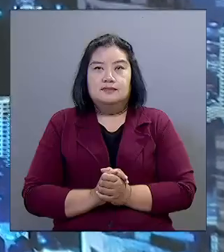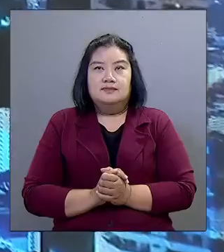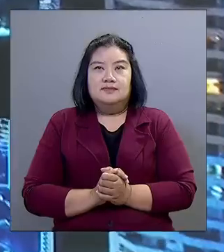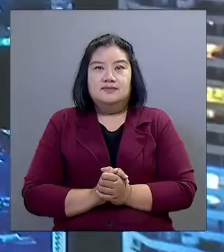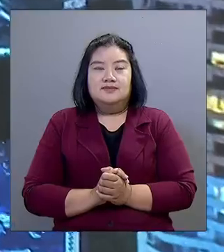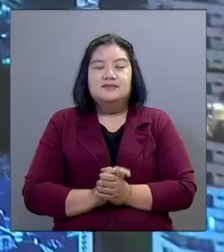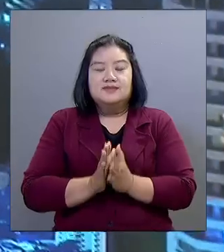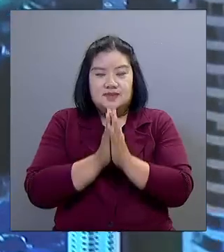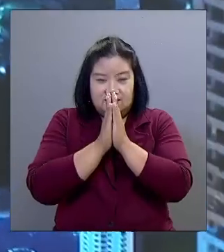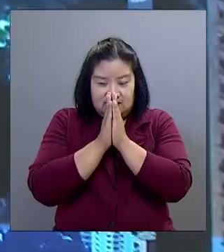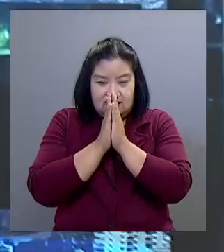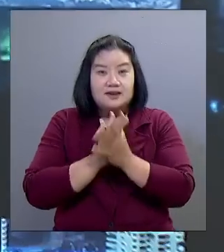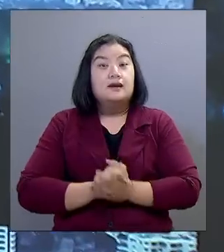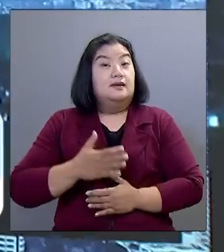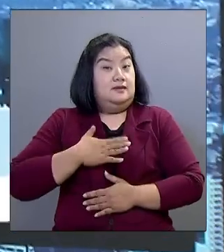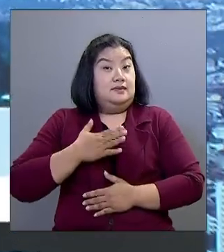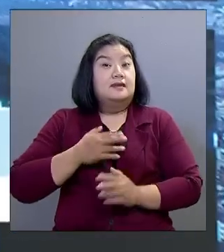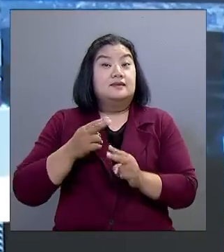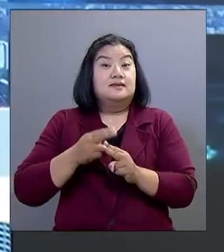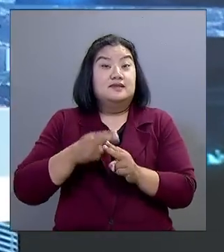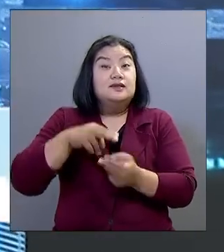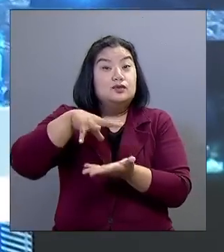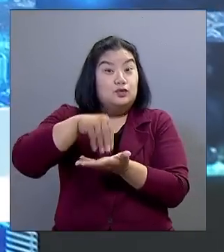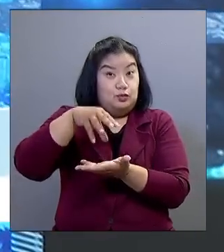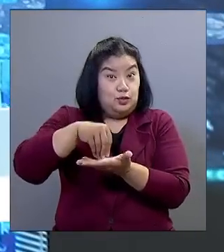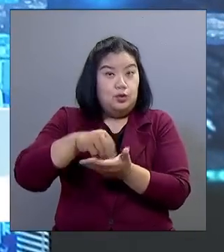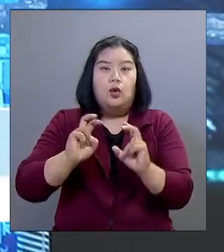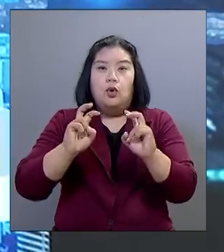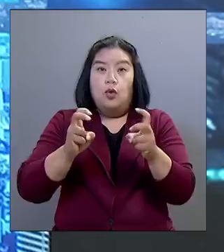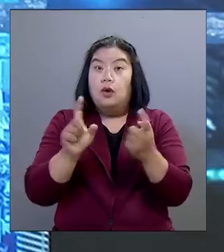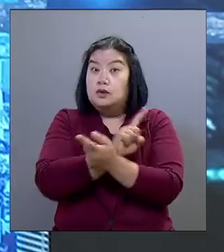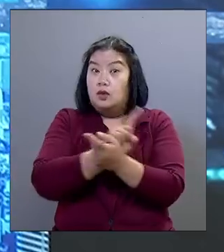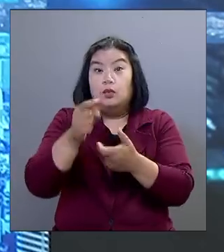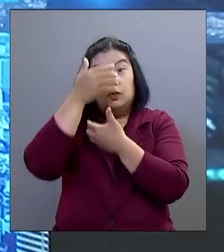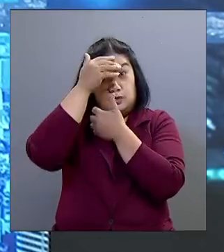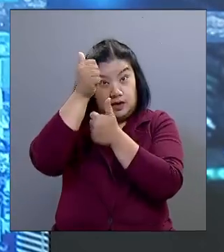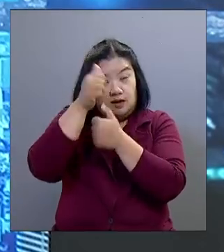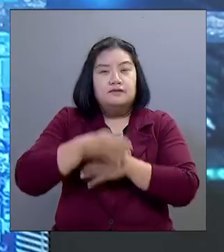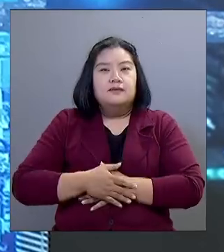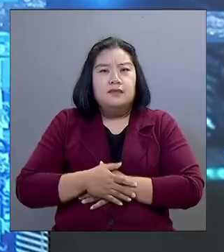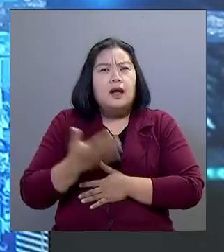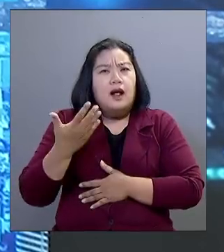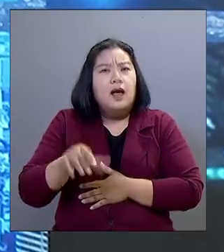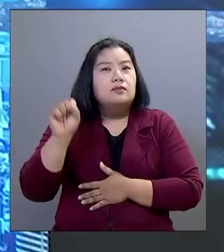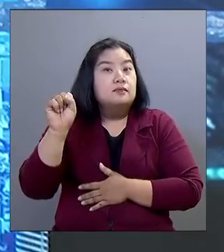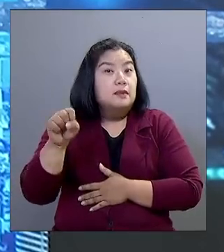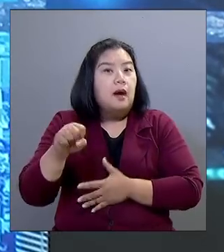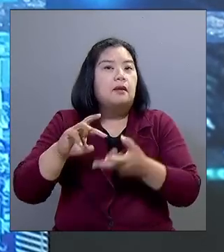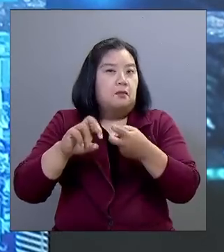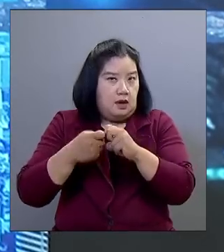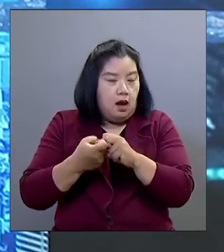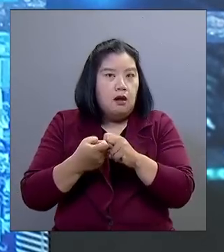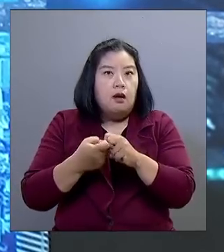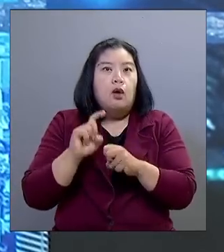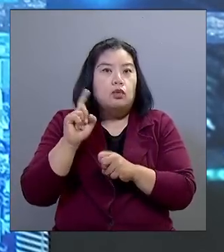สวัสดีค่ะคุณผู้ชมพบกับชมพู่พัชชาในช่วงประเด็นสังคมนะคะอย่างที่น้องยุ้ยบอกไปเมื่อสักครู่นี้ค่ะว่าเรื่องของปัญหาฟางข้าวจ